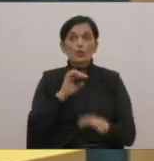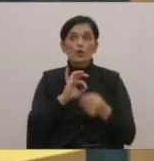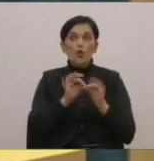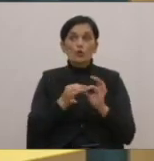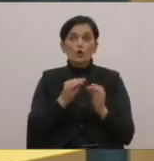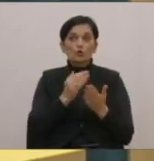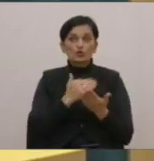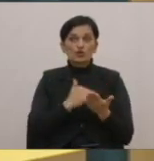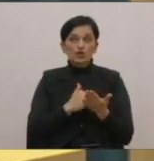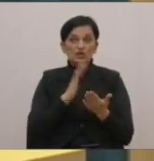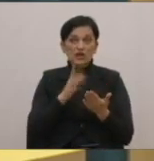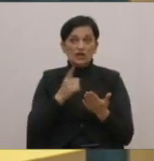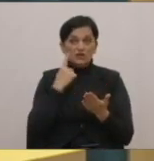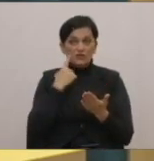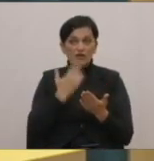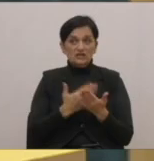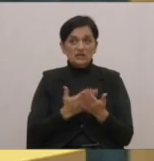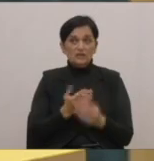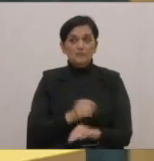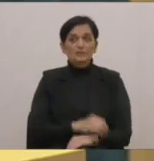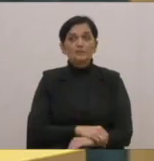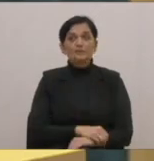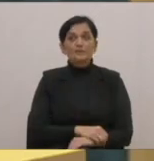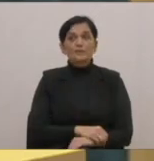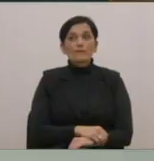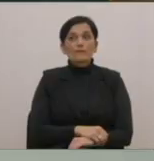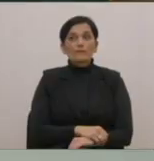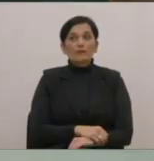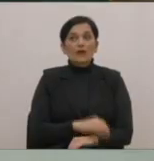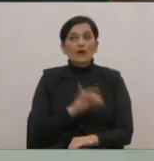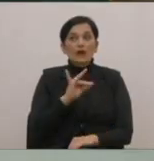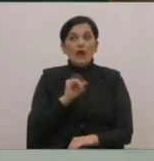თვალსაზრისით. დიაგო ხვიჩია დაზუსტებით.